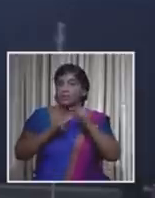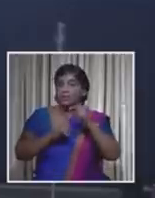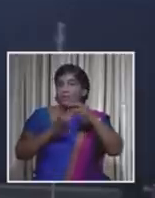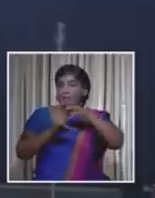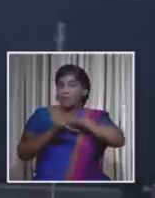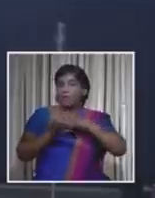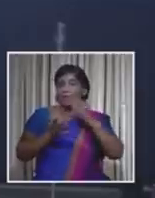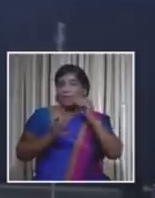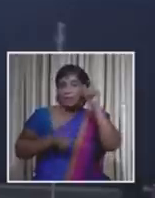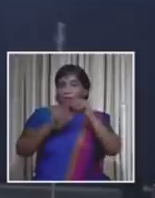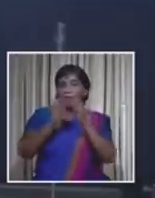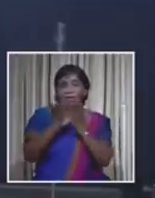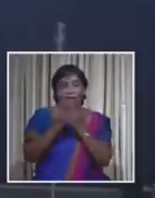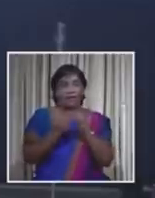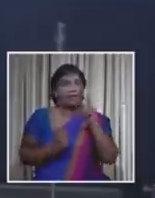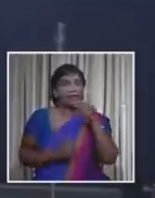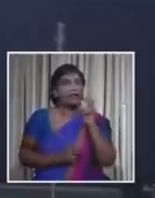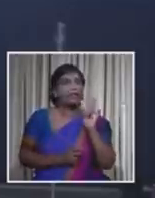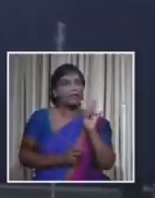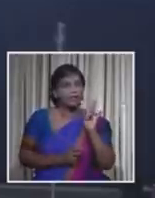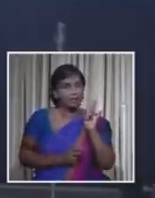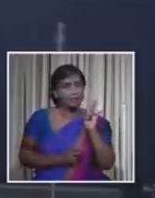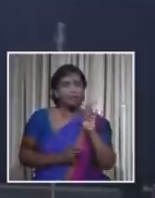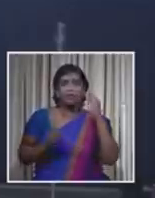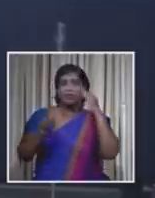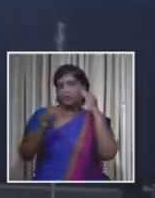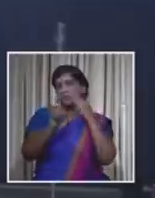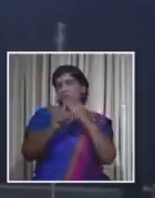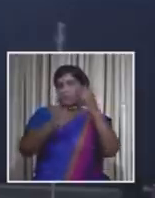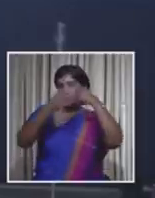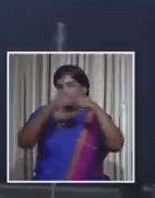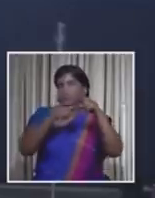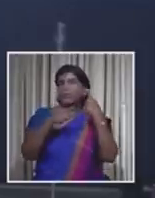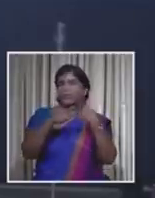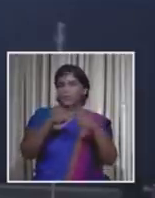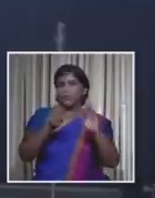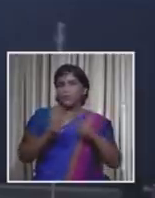මන්ත්‍රීවරු 225. ඒ නිසා මේ 225ට අදාළව කරුණු කාරණා මිසක්